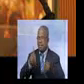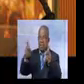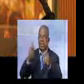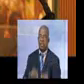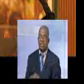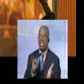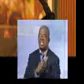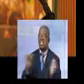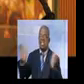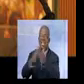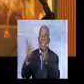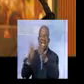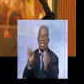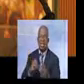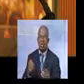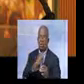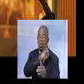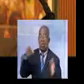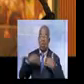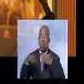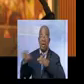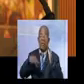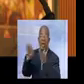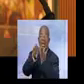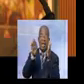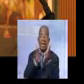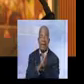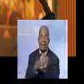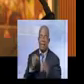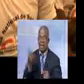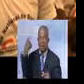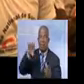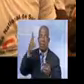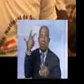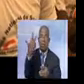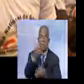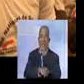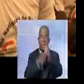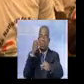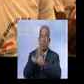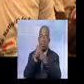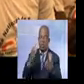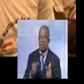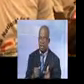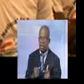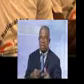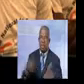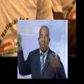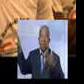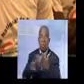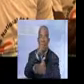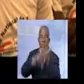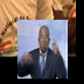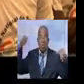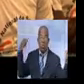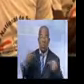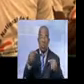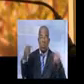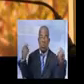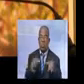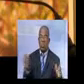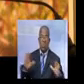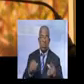de trois années de mise en œuvre depuis 2012 du plan d'action national de lutte contre la traite, l'exploitation et le travail des